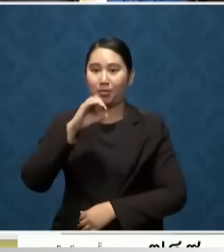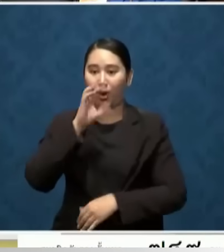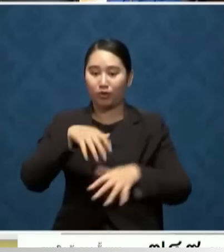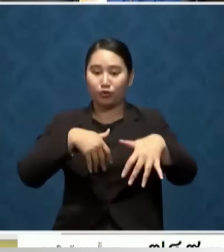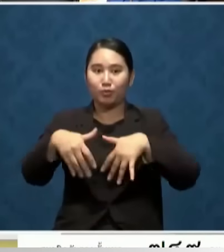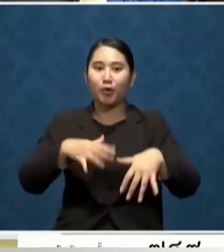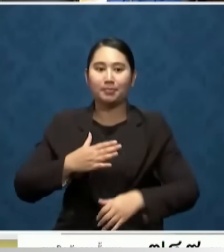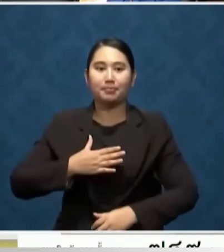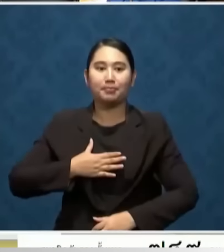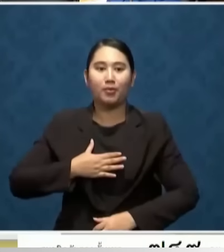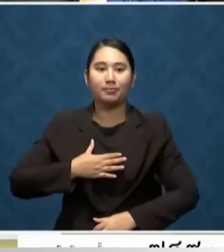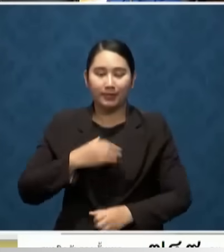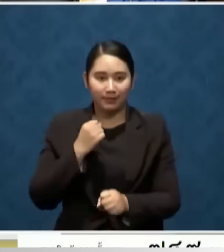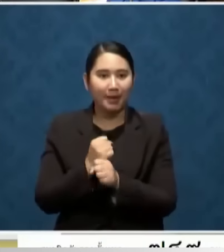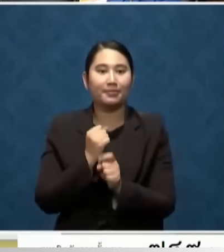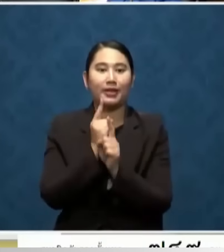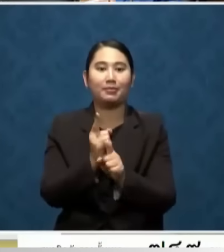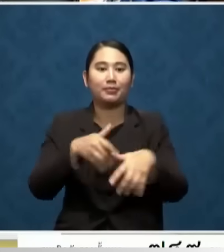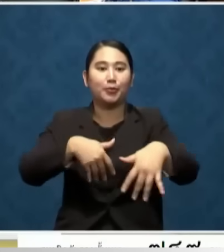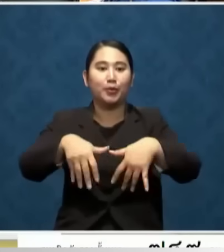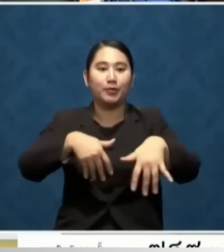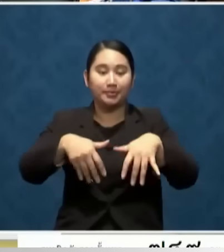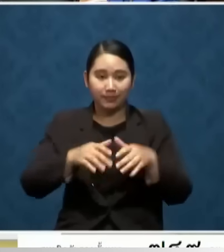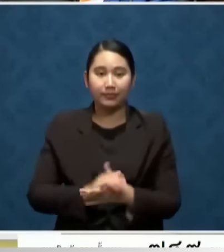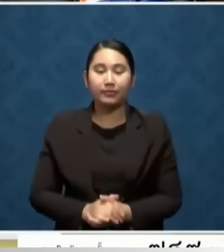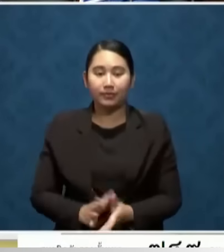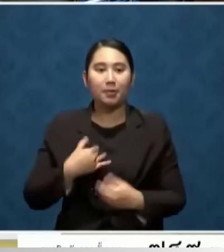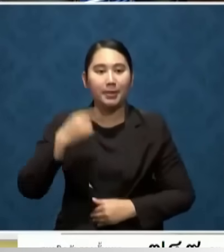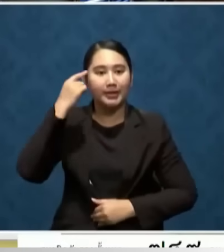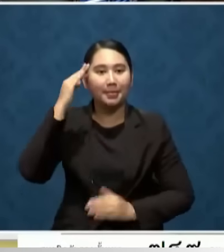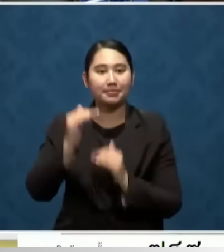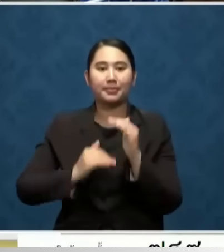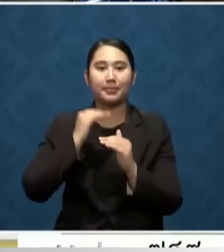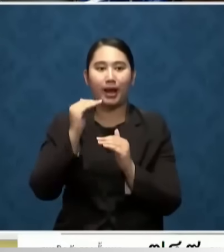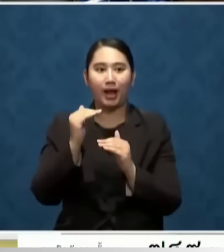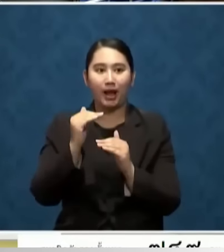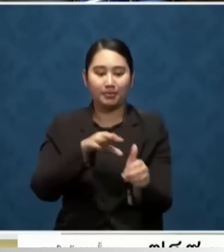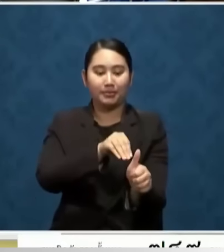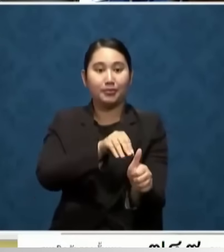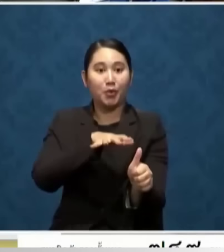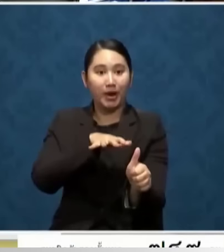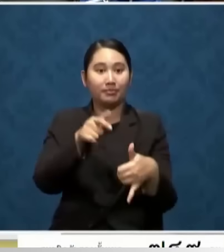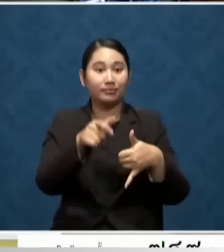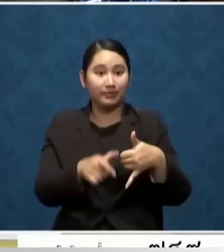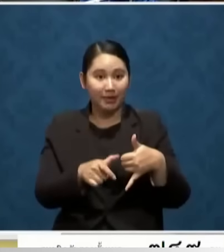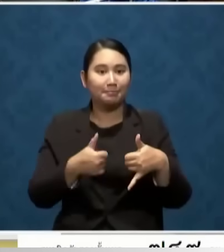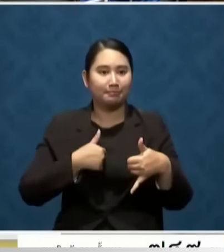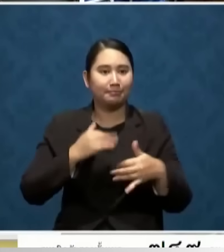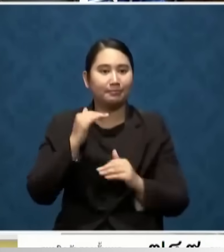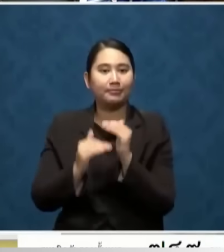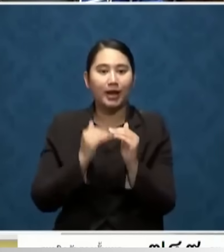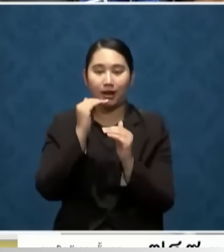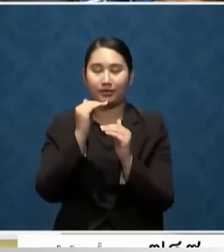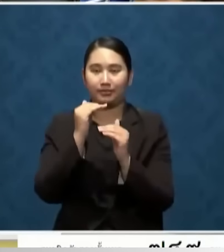ยังไงก็คงที่จะต้องทำตามอย่างนั้นผมยังพยายามที่จะพัฒนาคุณลักษณะความเป็นผู้นำของผมครับว่าถึงผม